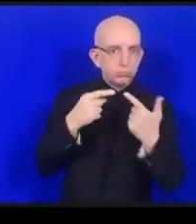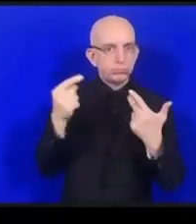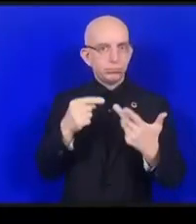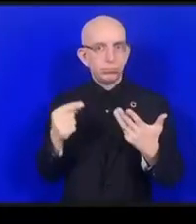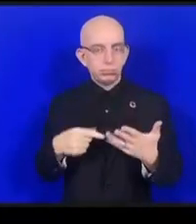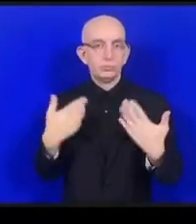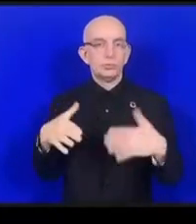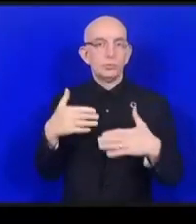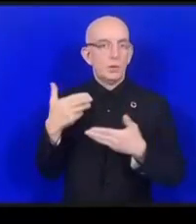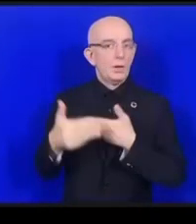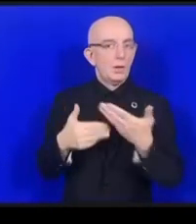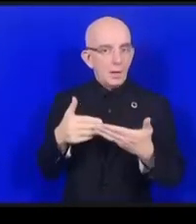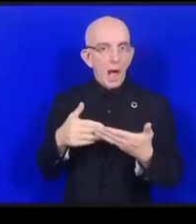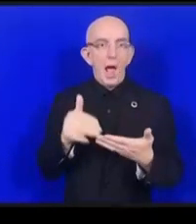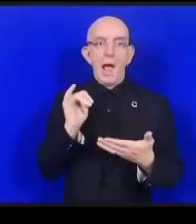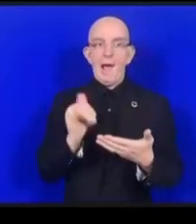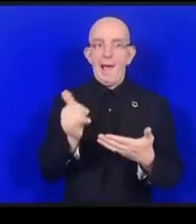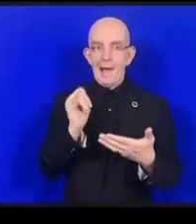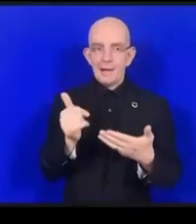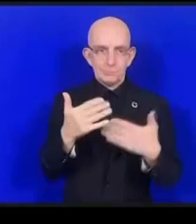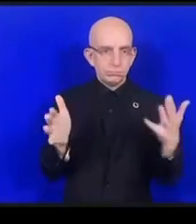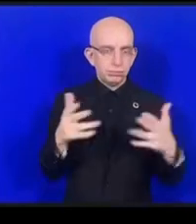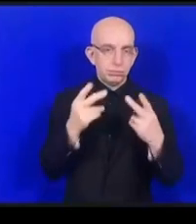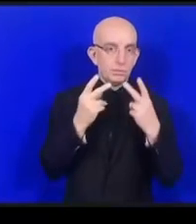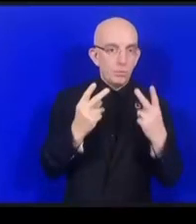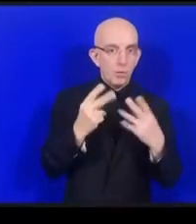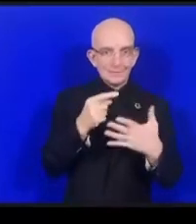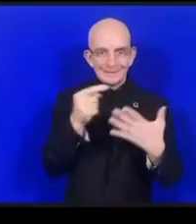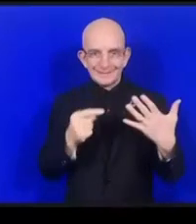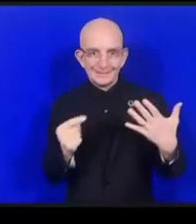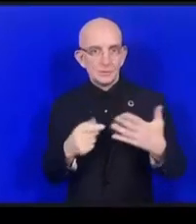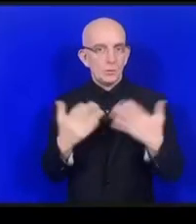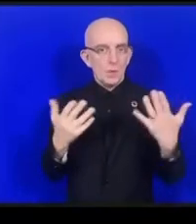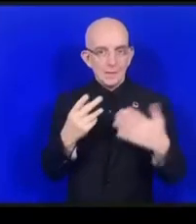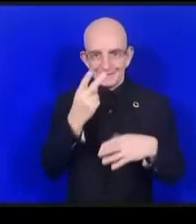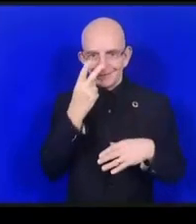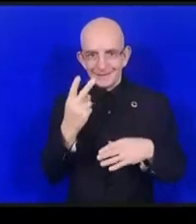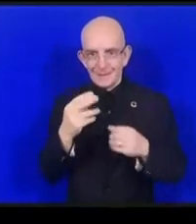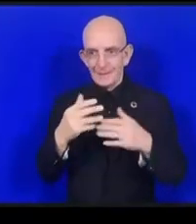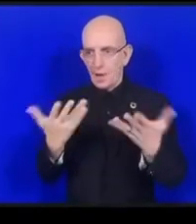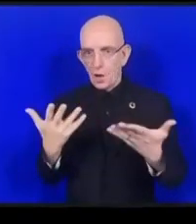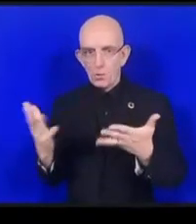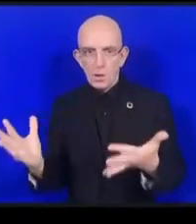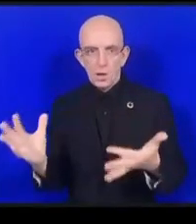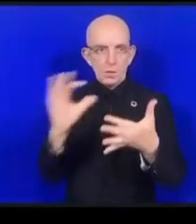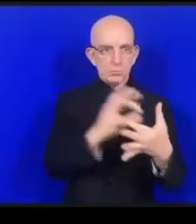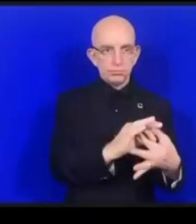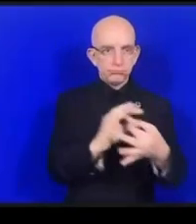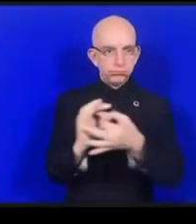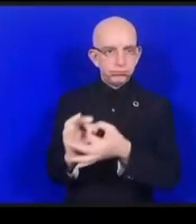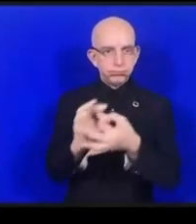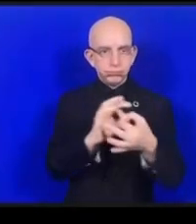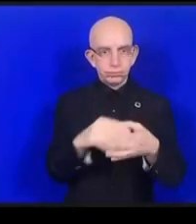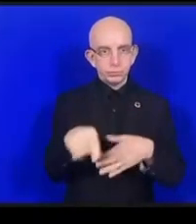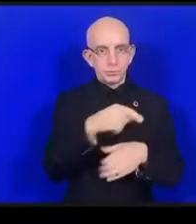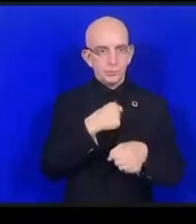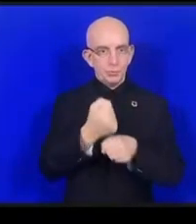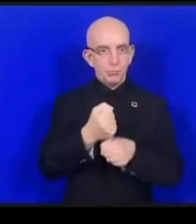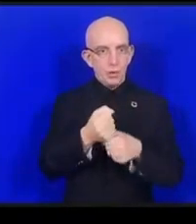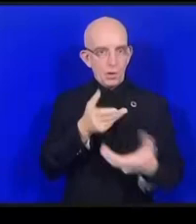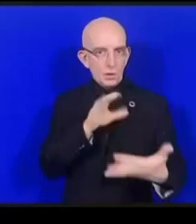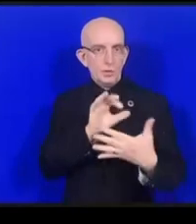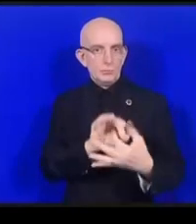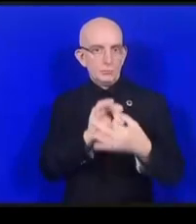тогда прили к тому что дете то как мы